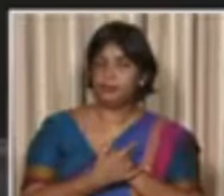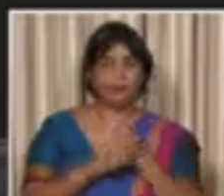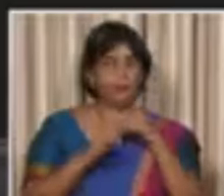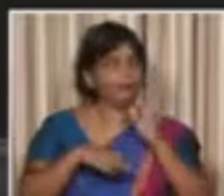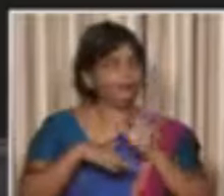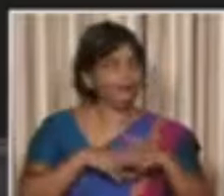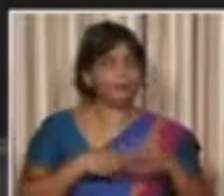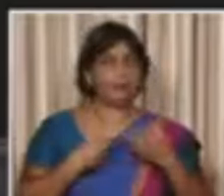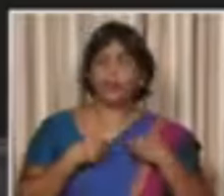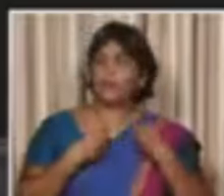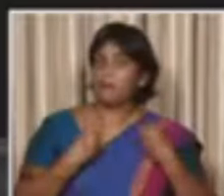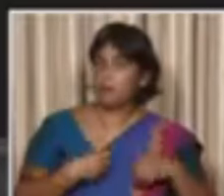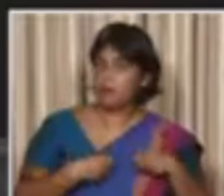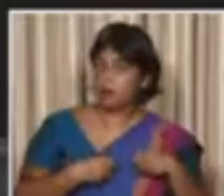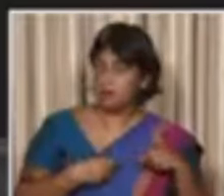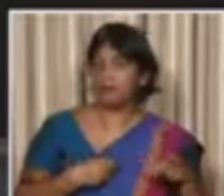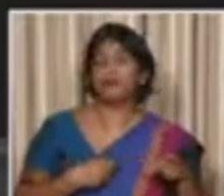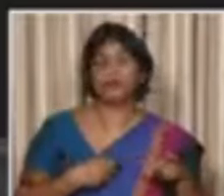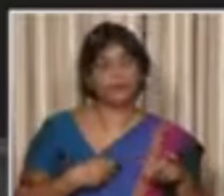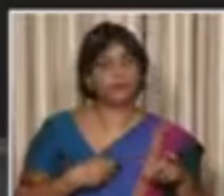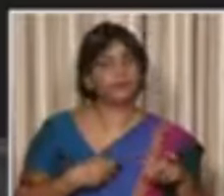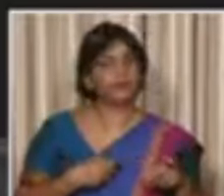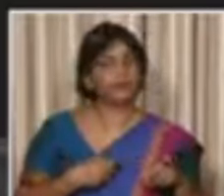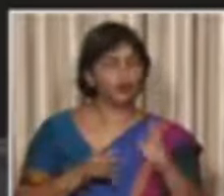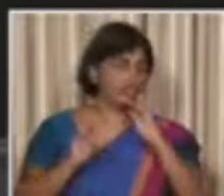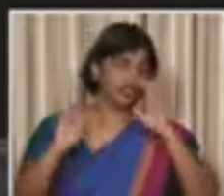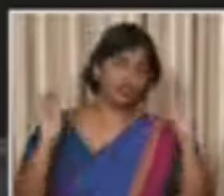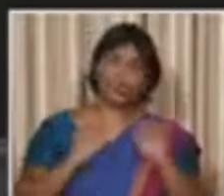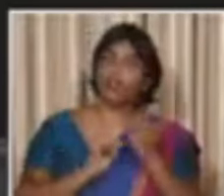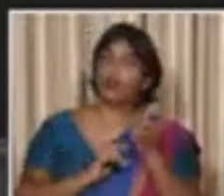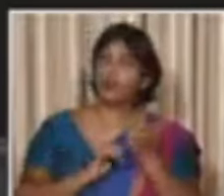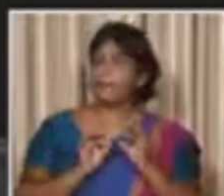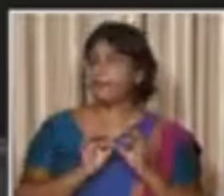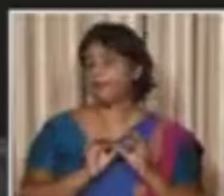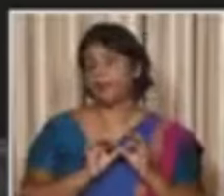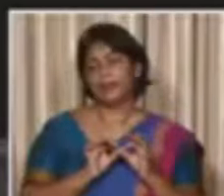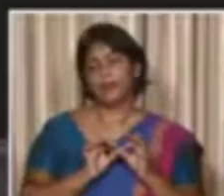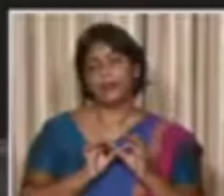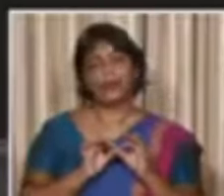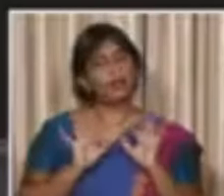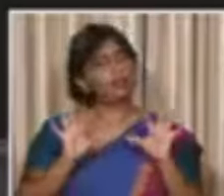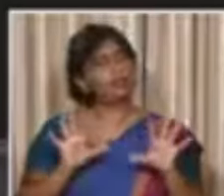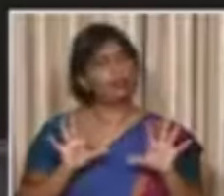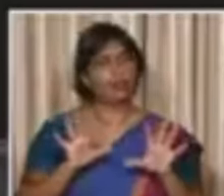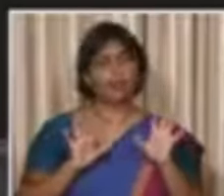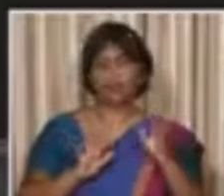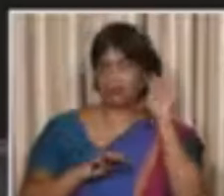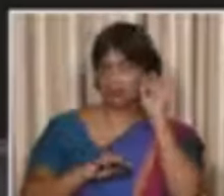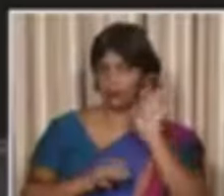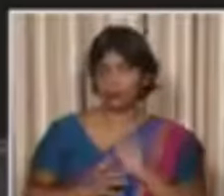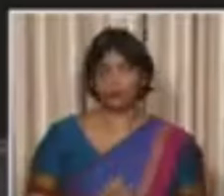සිදුණු අලාභය එහෙම නැත්නම් පාඩුව ආසන්න වශයෙන් රුපියල් බිලියන 10ක් විතර විදිහට තමයි වාර්තා